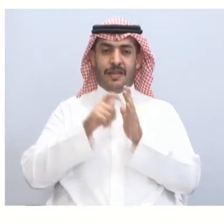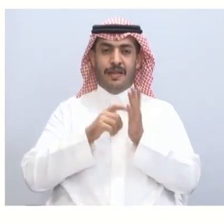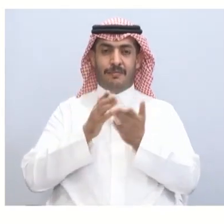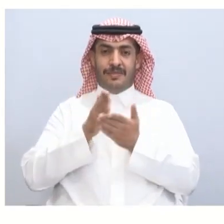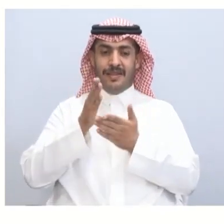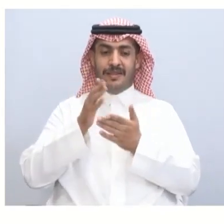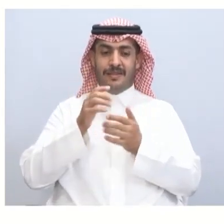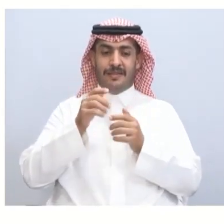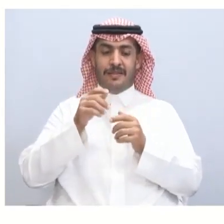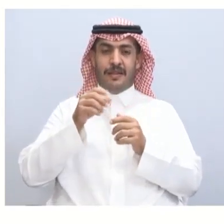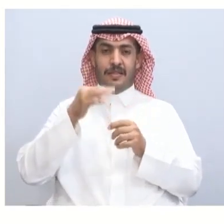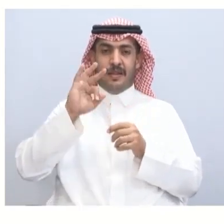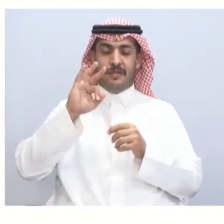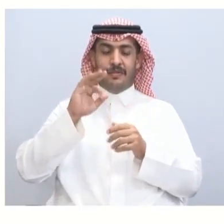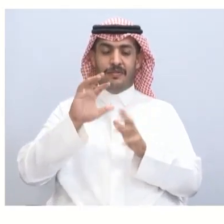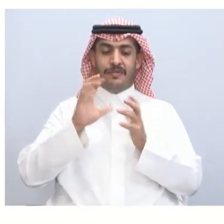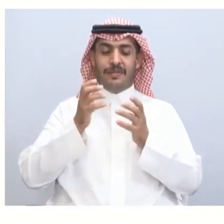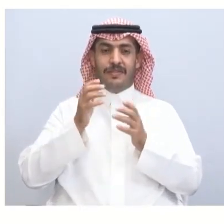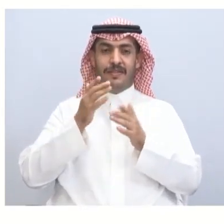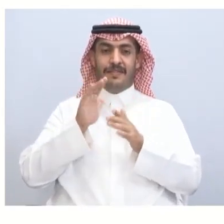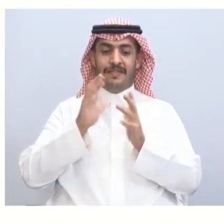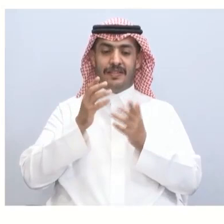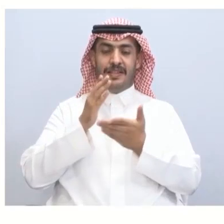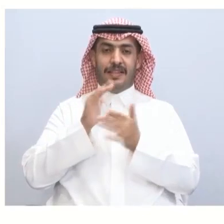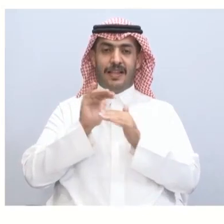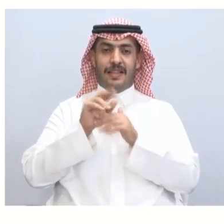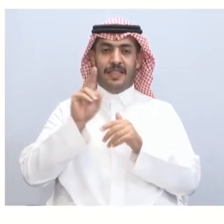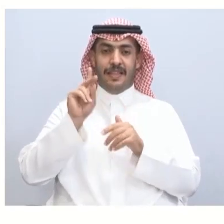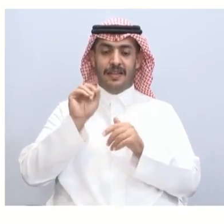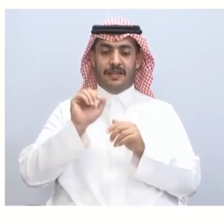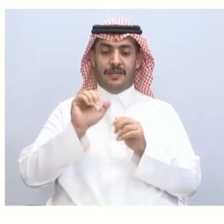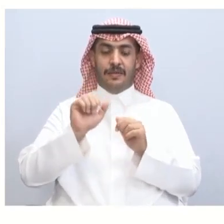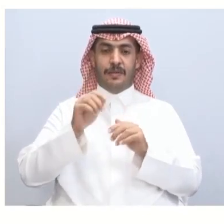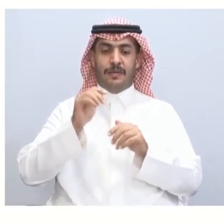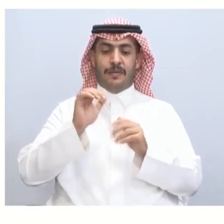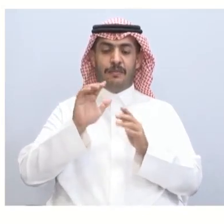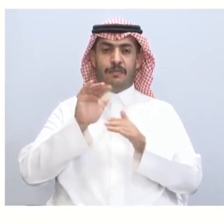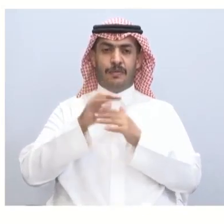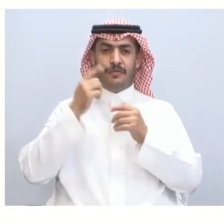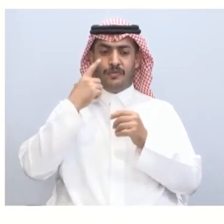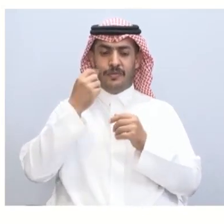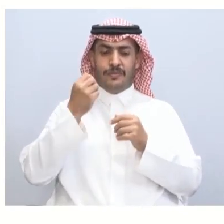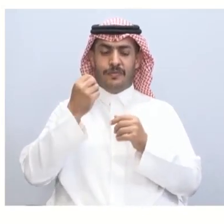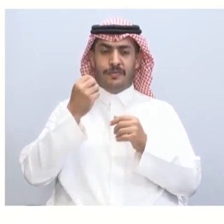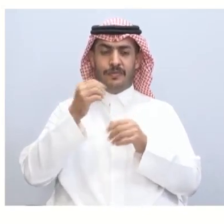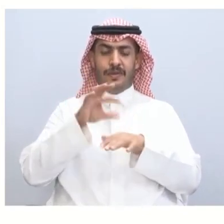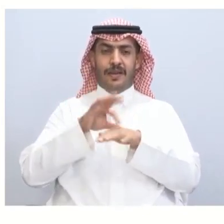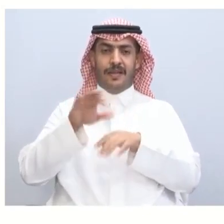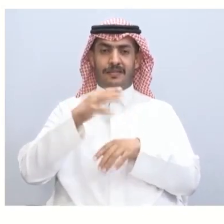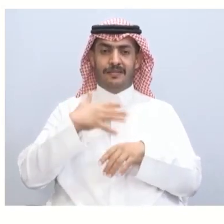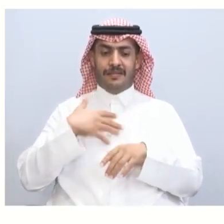المسارات ثالث ثانوي الفصل الدراسي الثاني مادتنا الماده الجميله والمحبوبه لدى